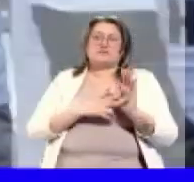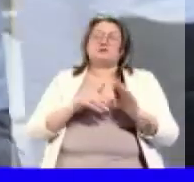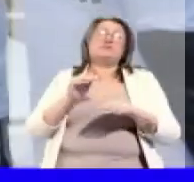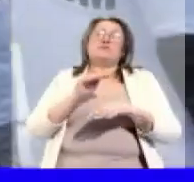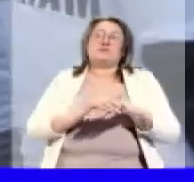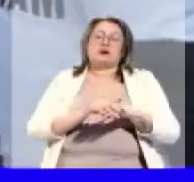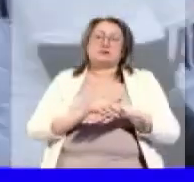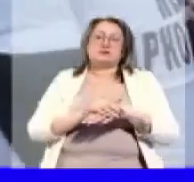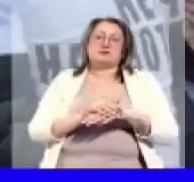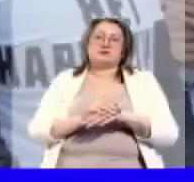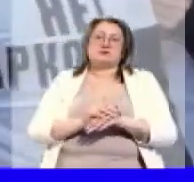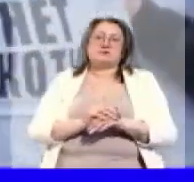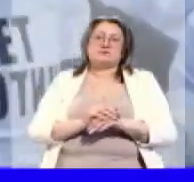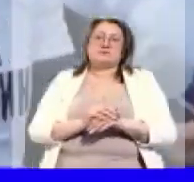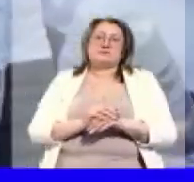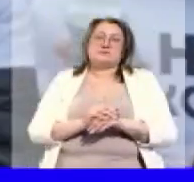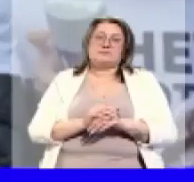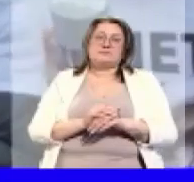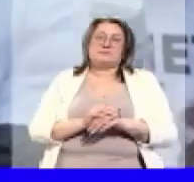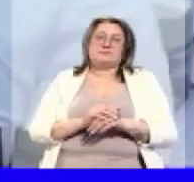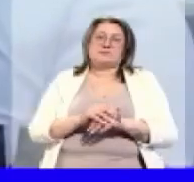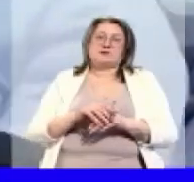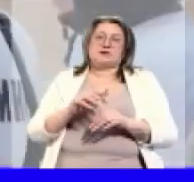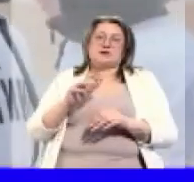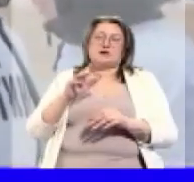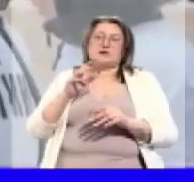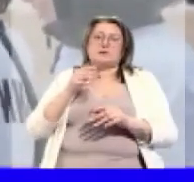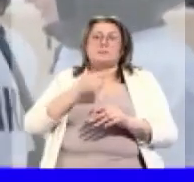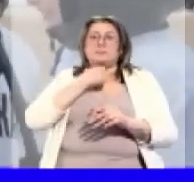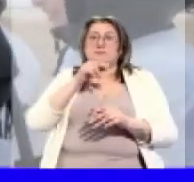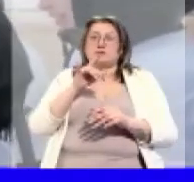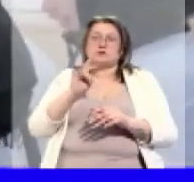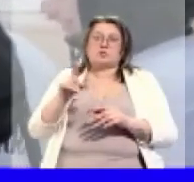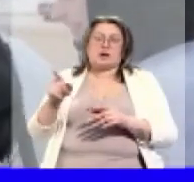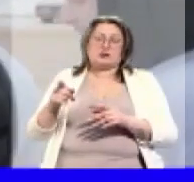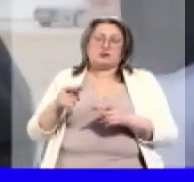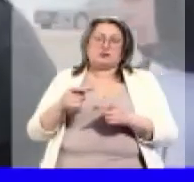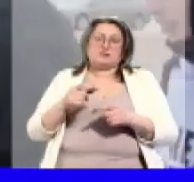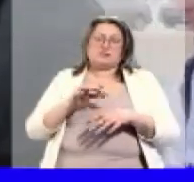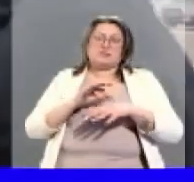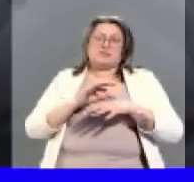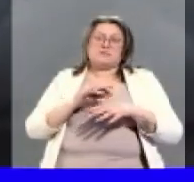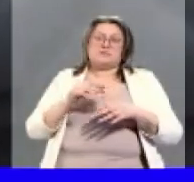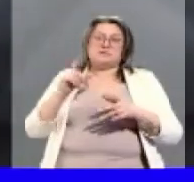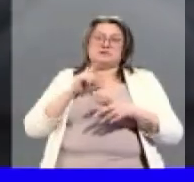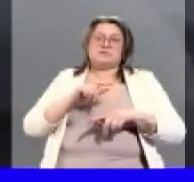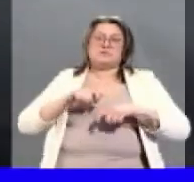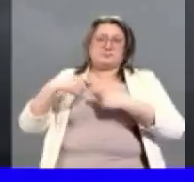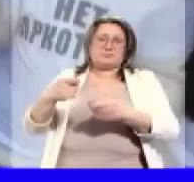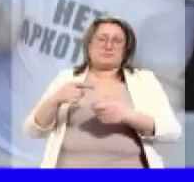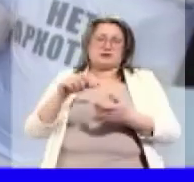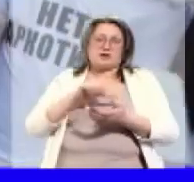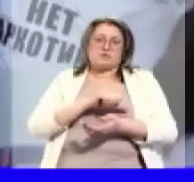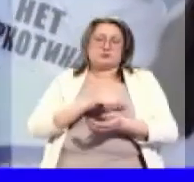10 жылға бас бостандығынан айыру жазасы кесілген болатын. Ал есірткі сайттарын жарнамалаған азаматтарға 299 бап